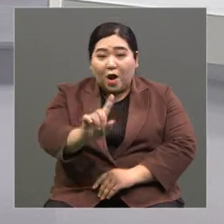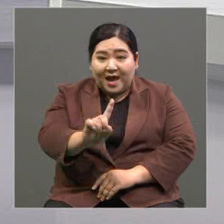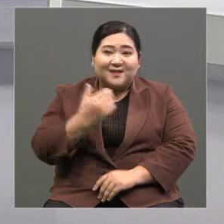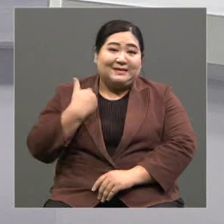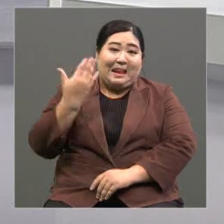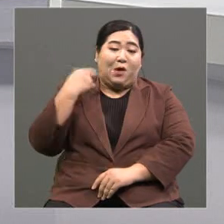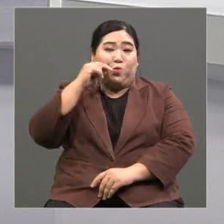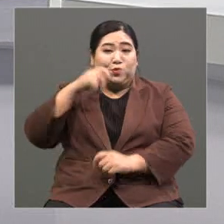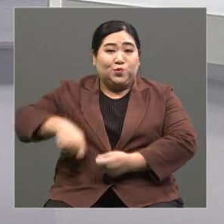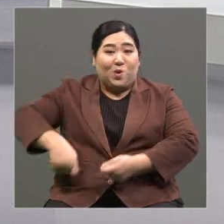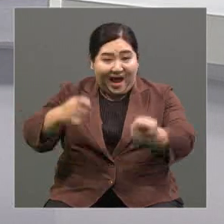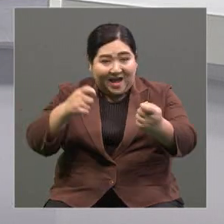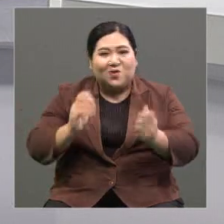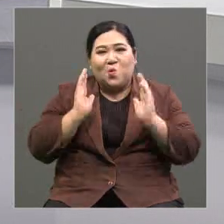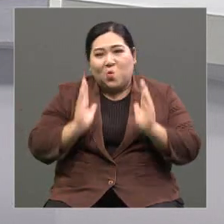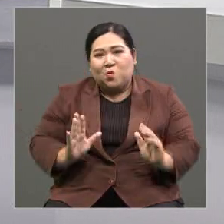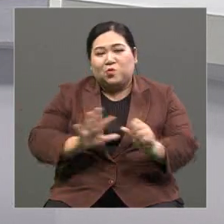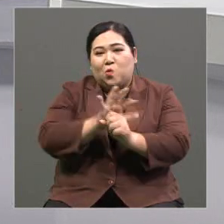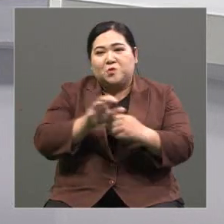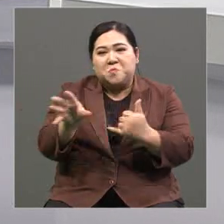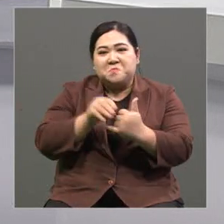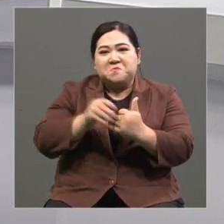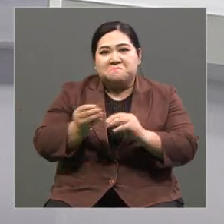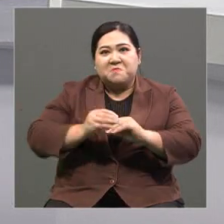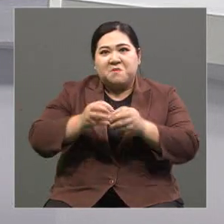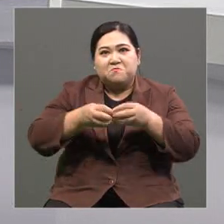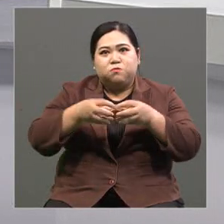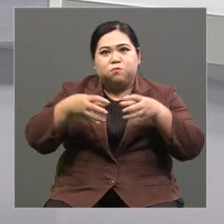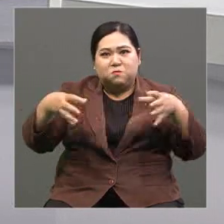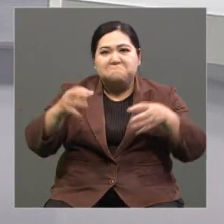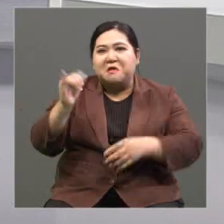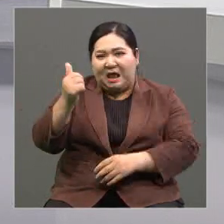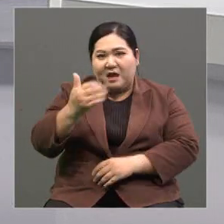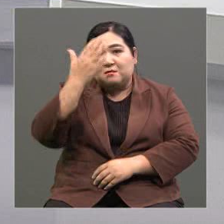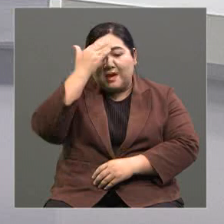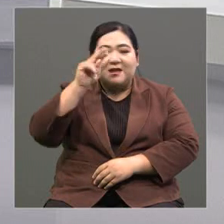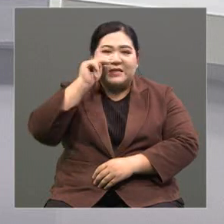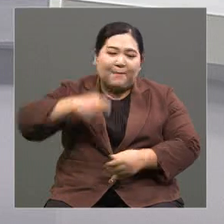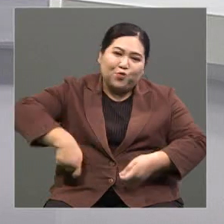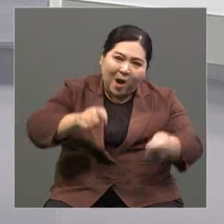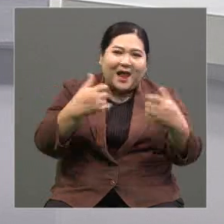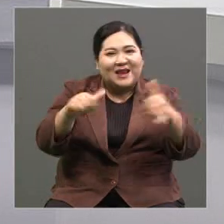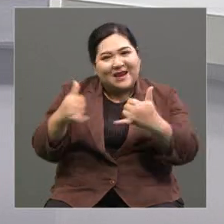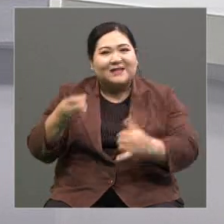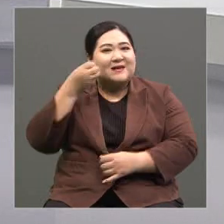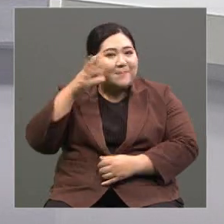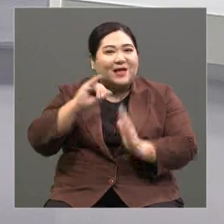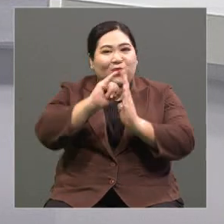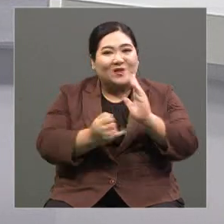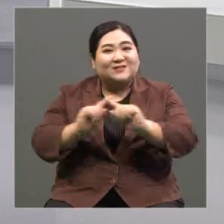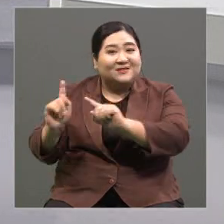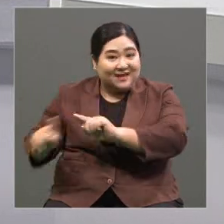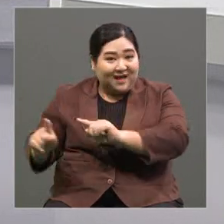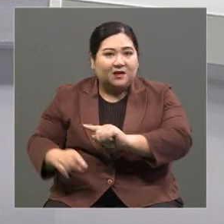ดูเลยว่าตัวเลขของโควิด 19นะพุ่งสูงขึ้นหรือไม่เพราะว่าเล่นน้ำสงกรานต์กลับบ้านไปเที่ยวต่างถิ่นอะไรต่างๆ